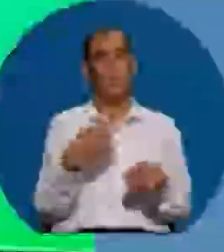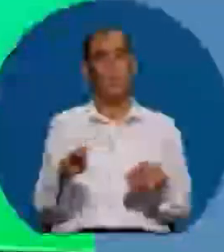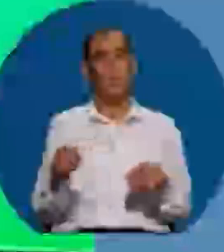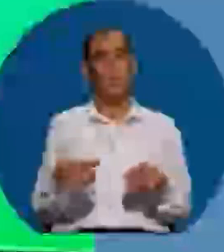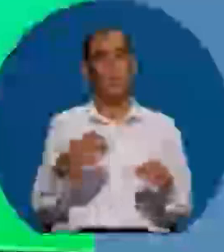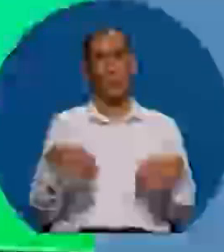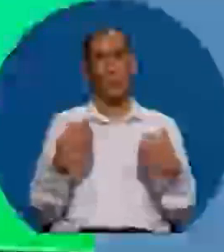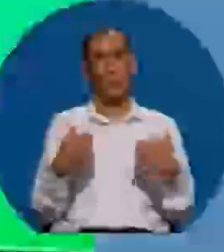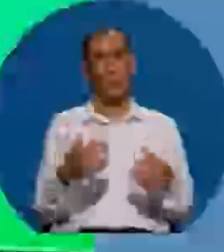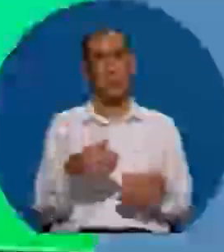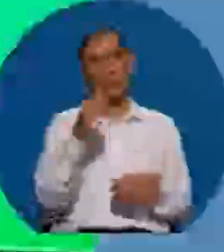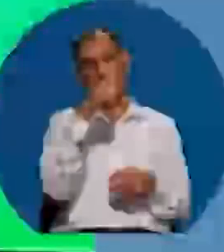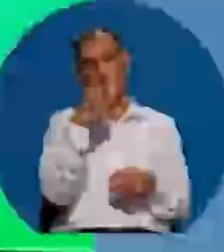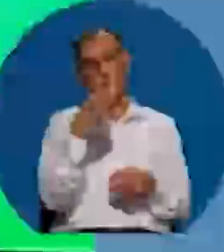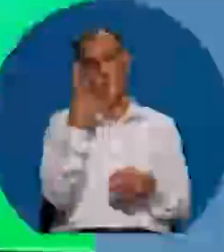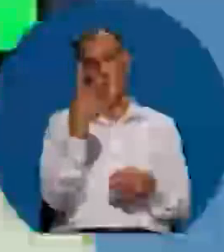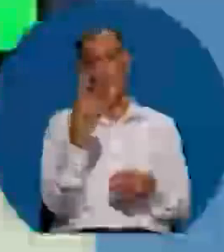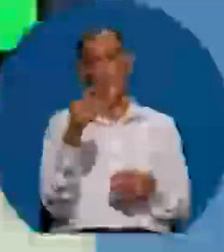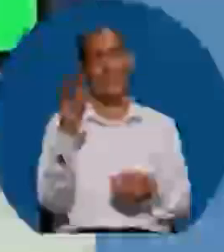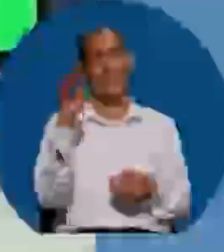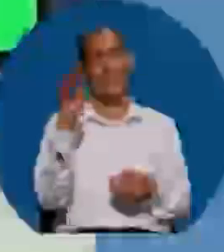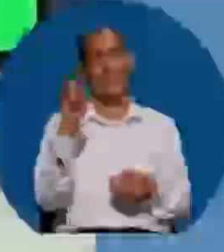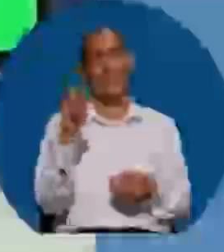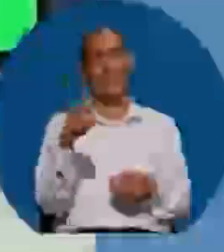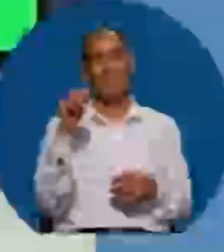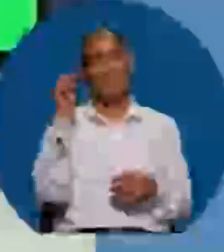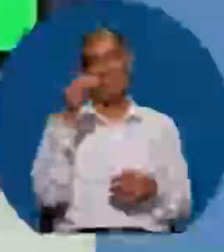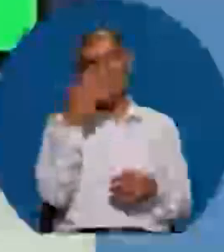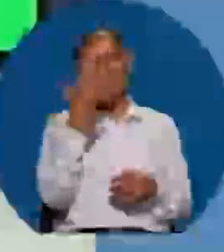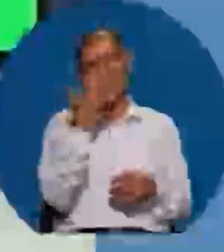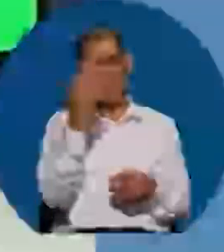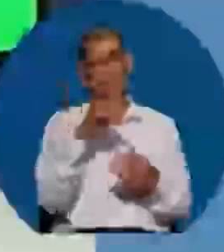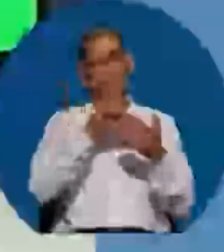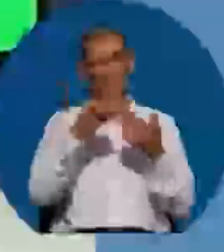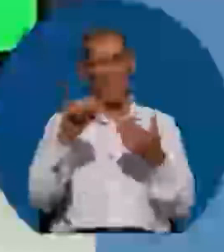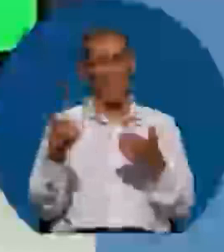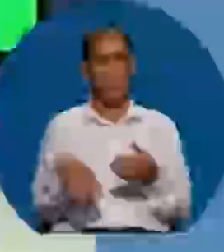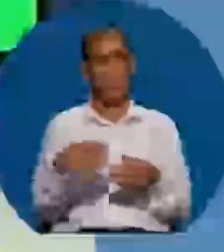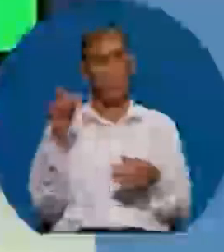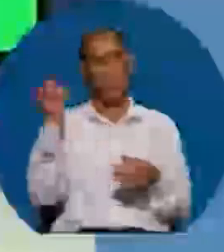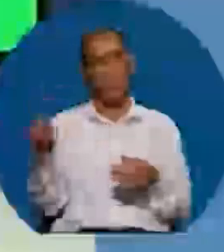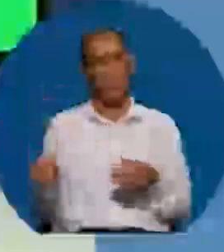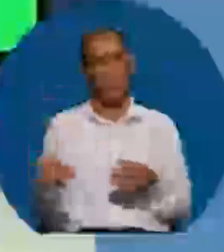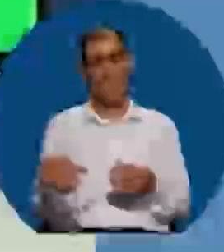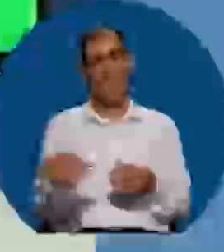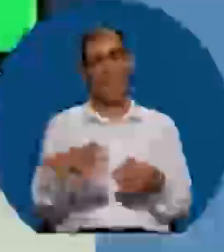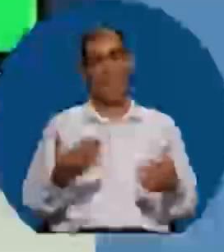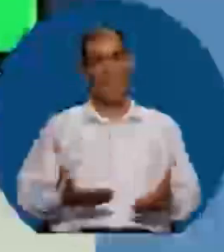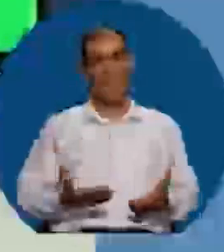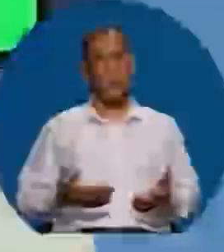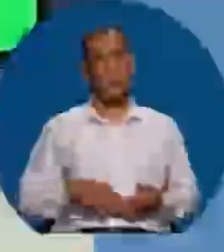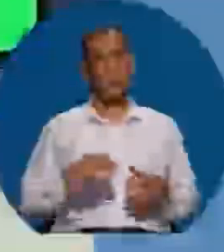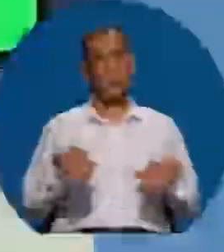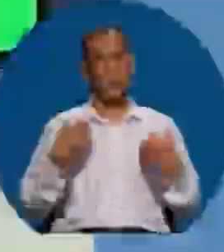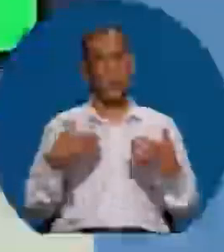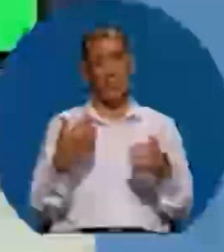бізге бірінші болып әріп үйреткен, оқуды үйреткен, жазуды үйреткен инсанға өмір бойы